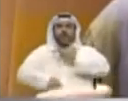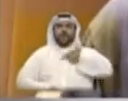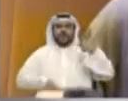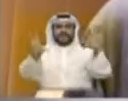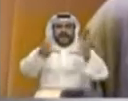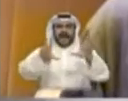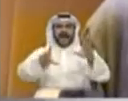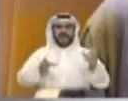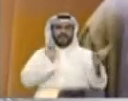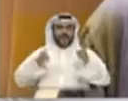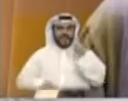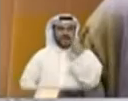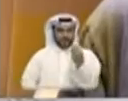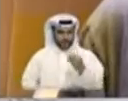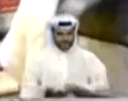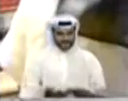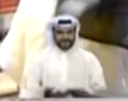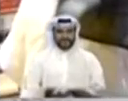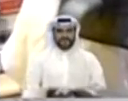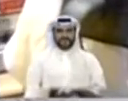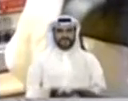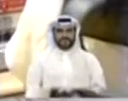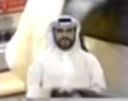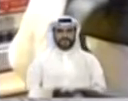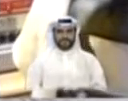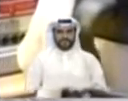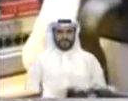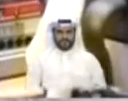اساس نعطي الجو هذا الحلو للعيد ان شاء الله.